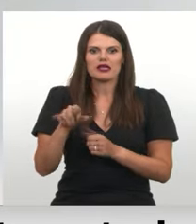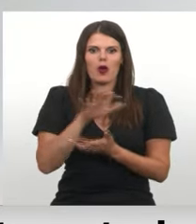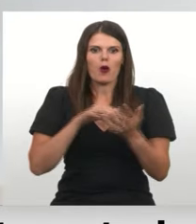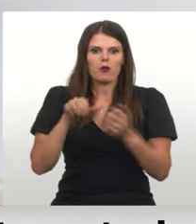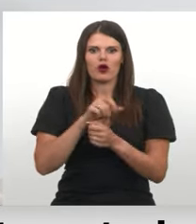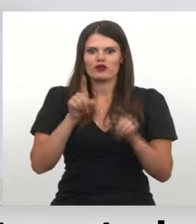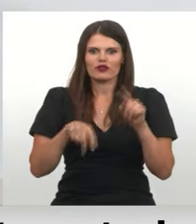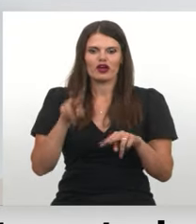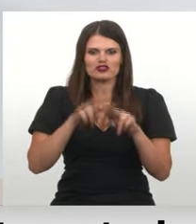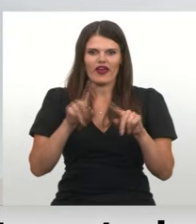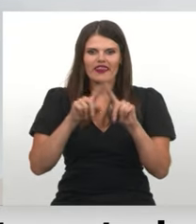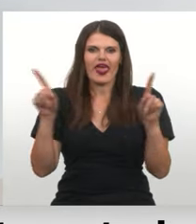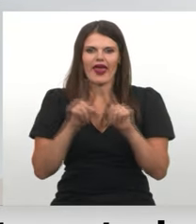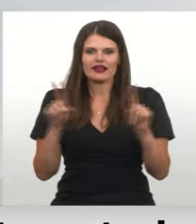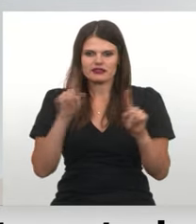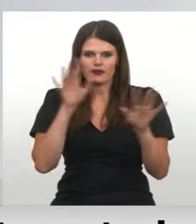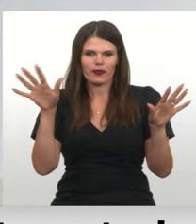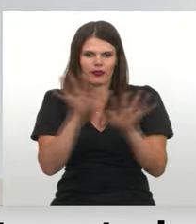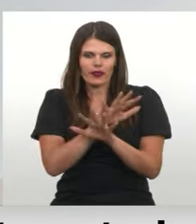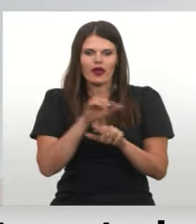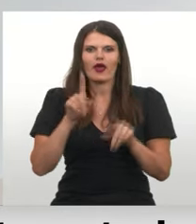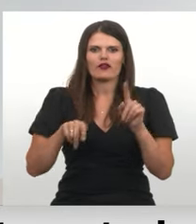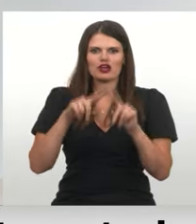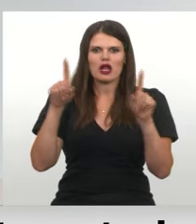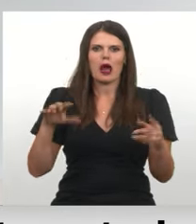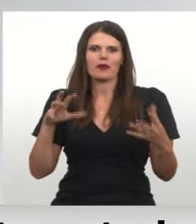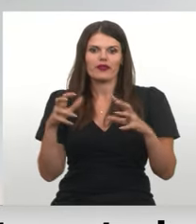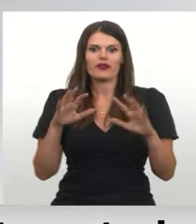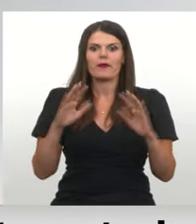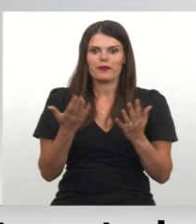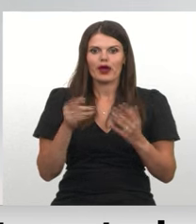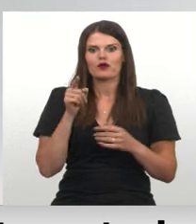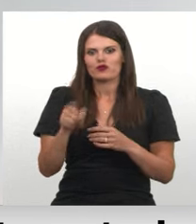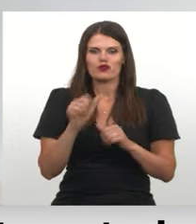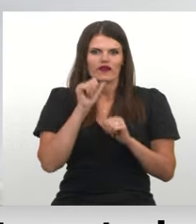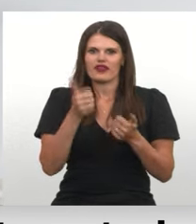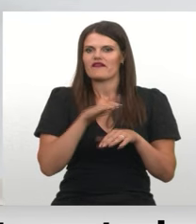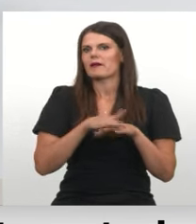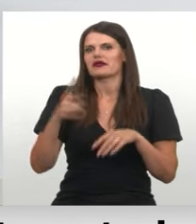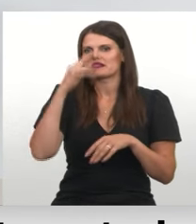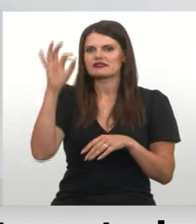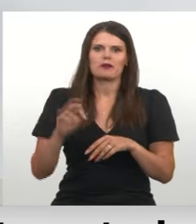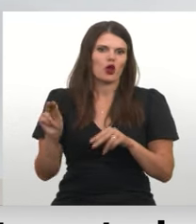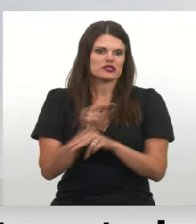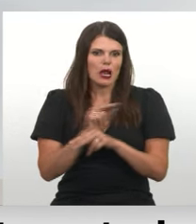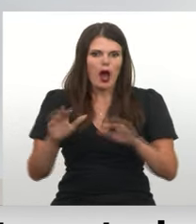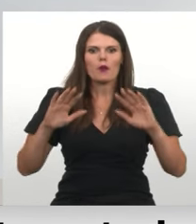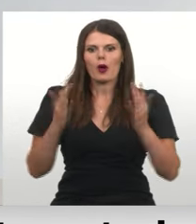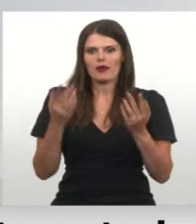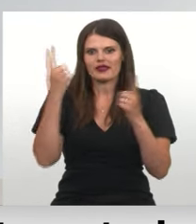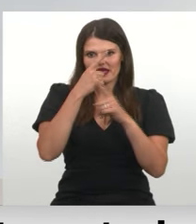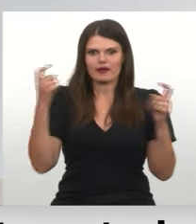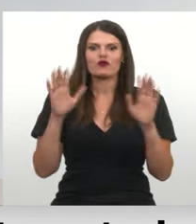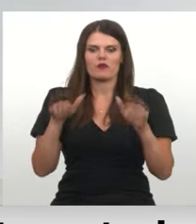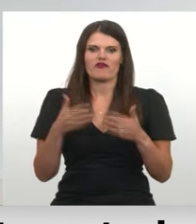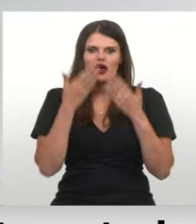ir vietā tekstu izplūdumi, ir neliela lapu deformācija, bet nu, to neizdosies pilnībā novērst, bet